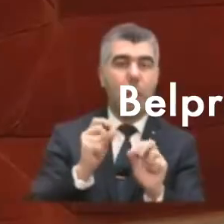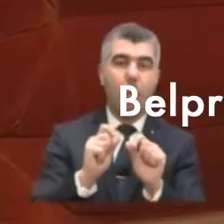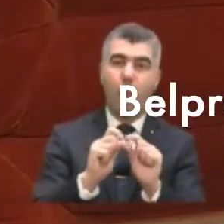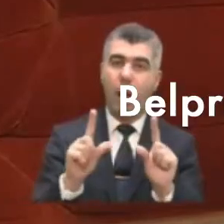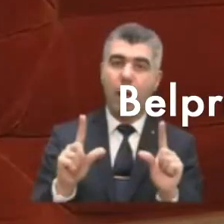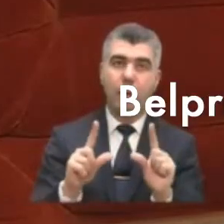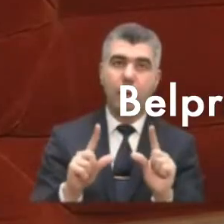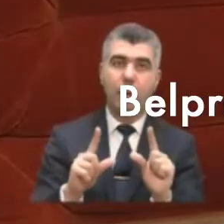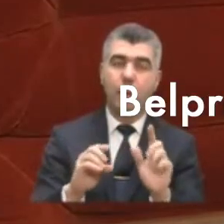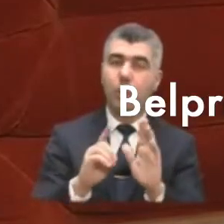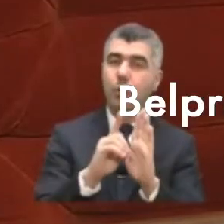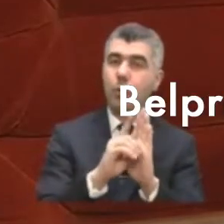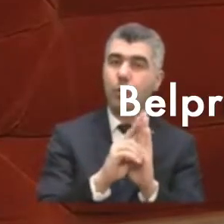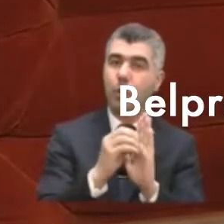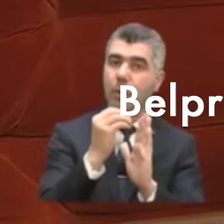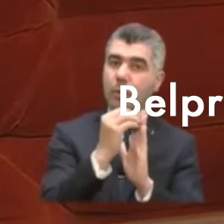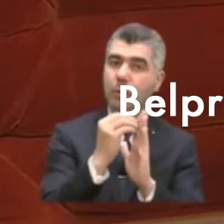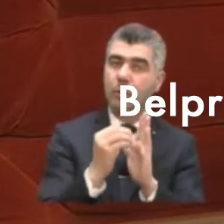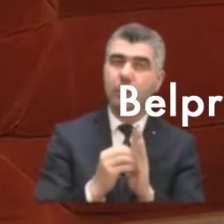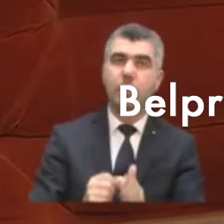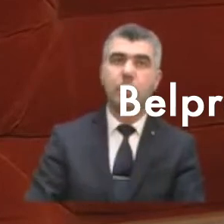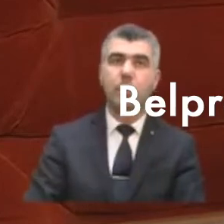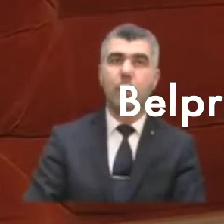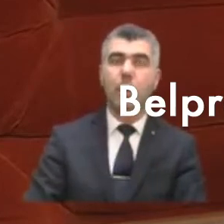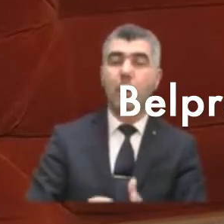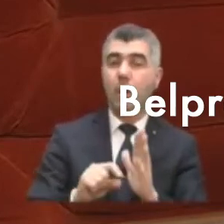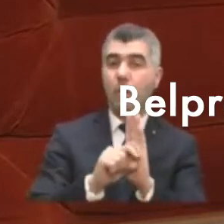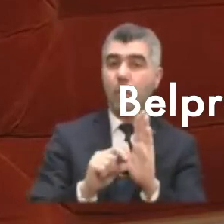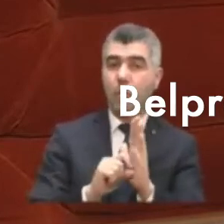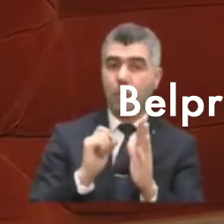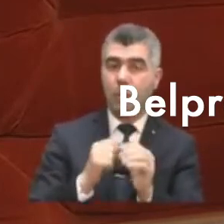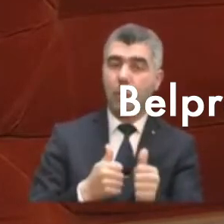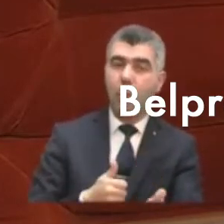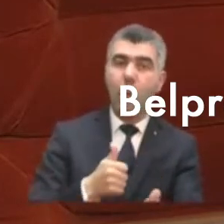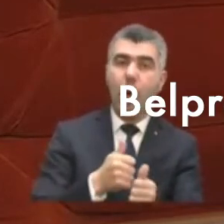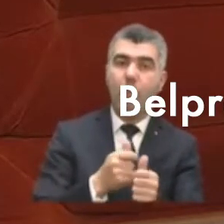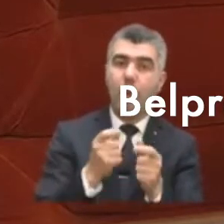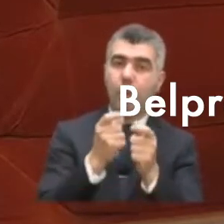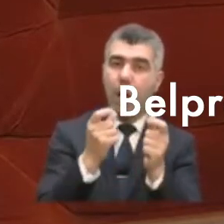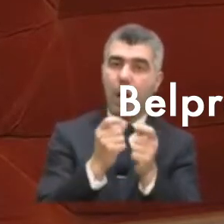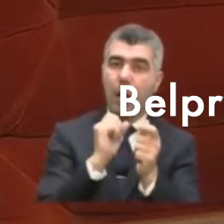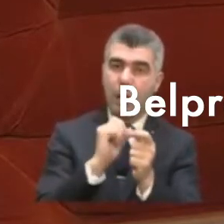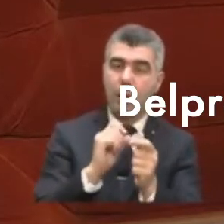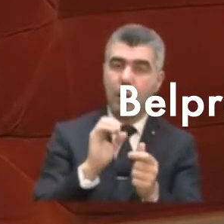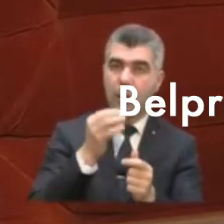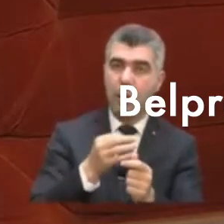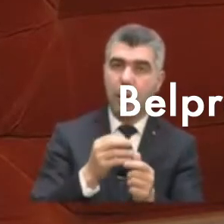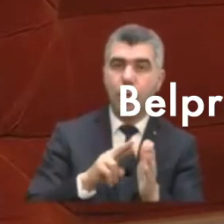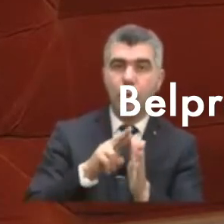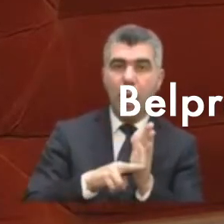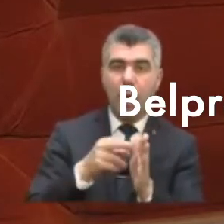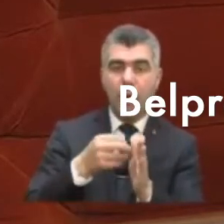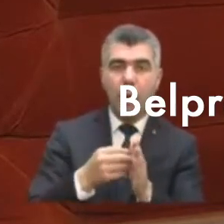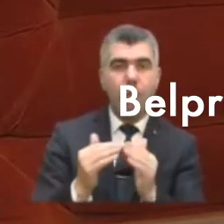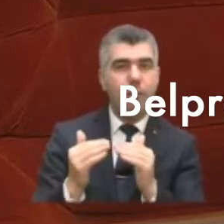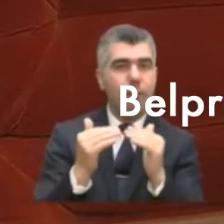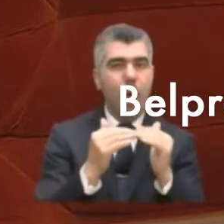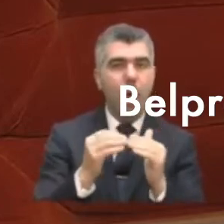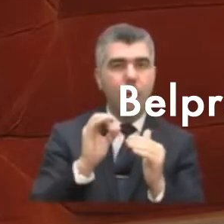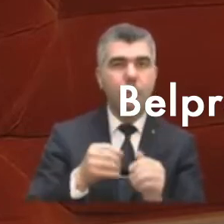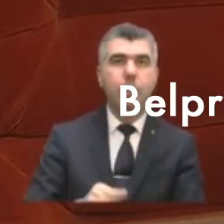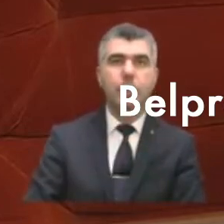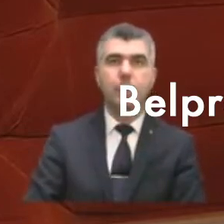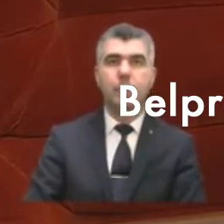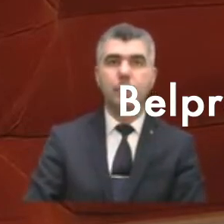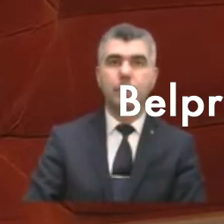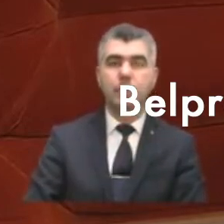ديالو والدستوري راه واضح. أما الموضوع الثاني اللي تكلمت عليه هي مواكبة المقاولات الصحفية وخاصة المقاولات الجوية، كنتفق معك سيد نائب المحترم،